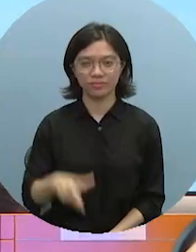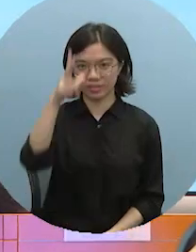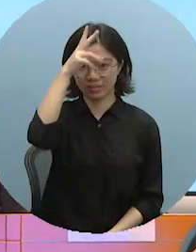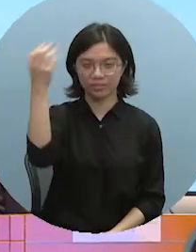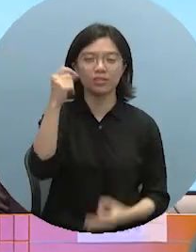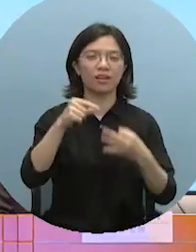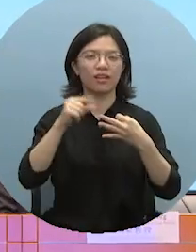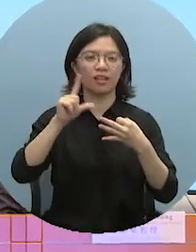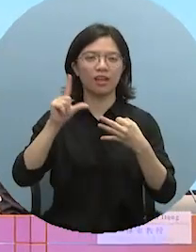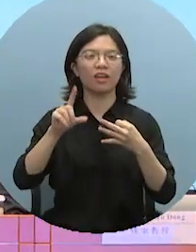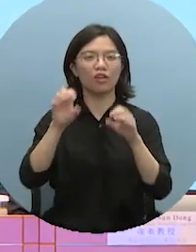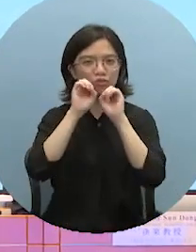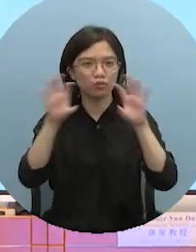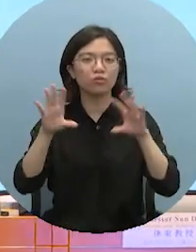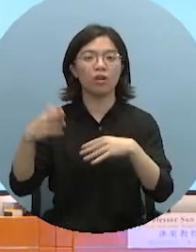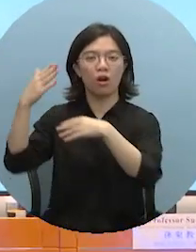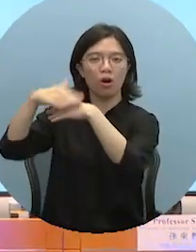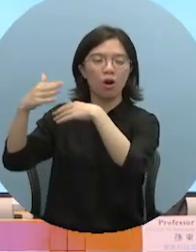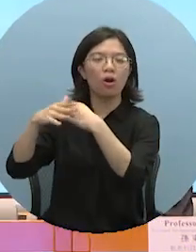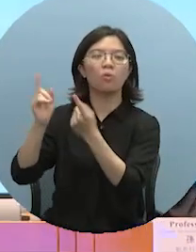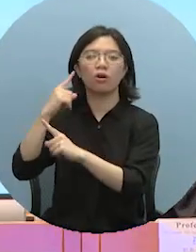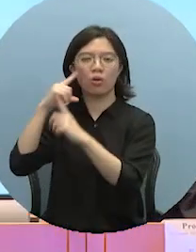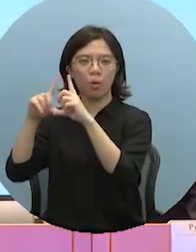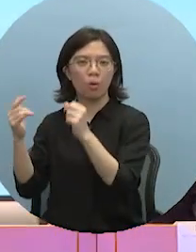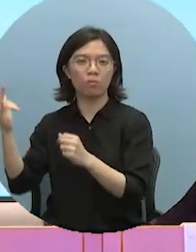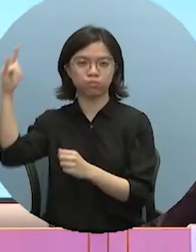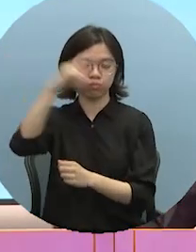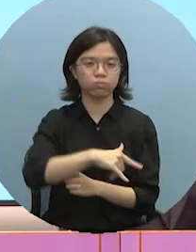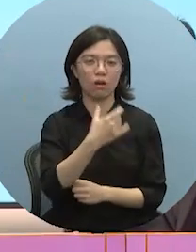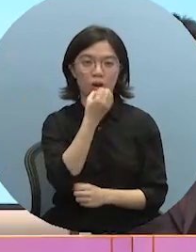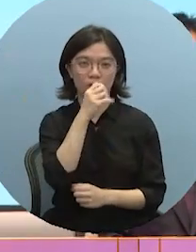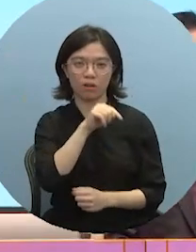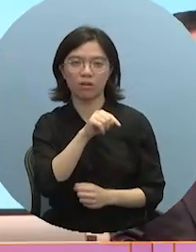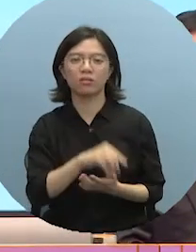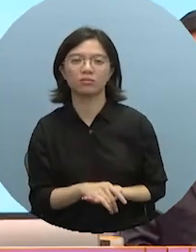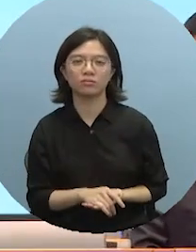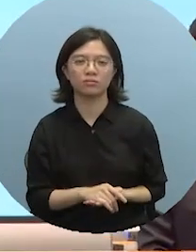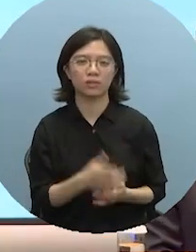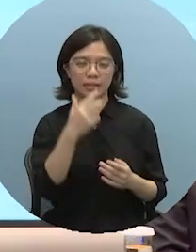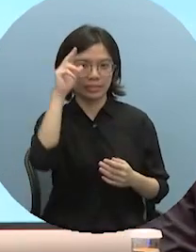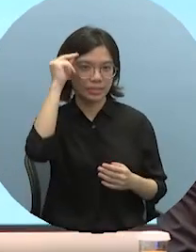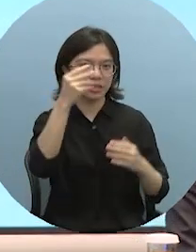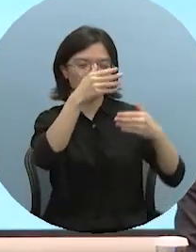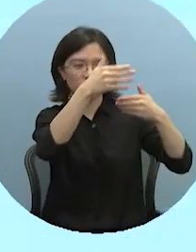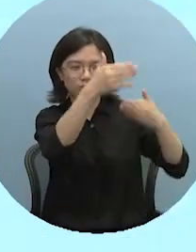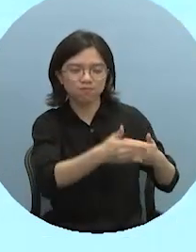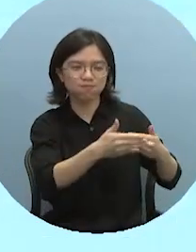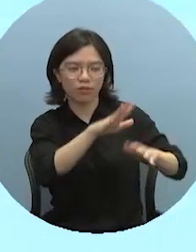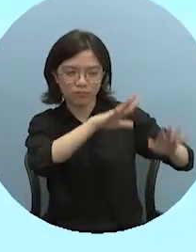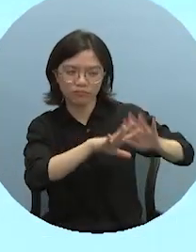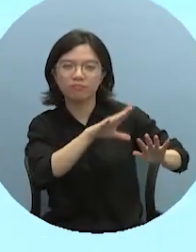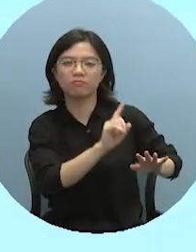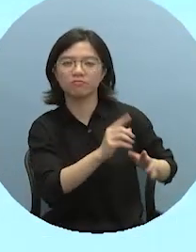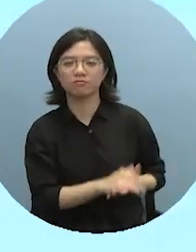行政長官李家超公布從海外或台灣經機場抵港人士七日檢疫措施的新安排。 新安